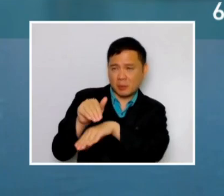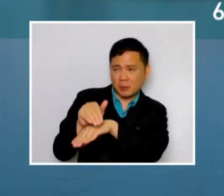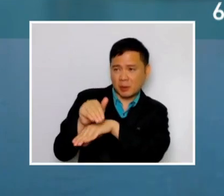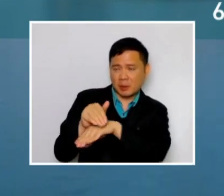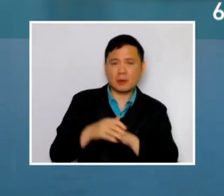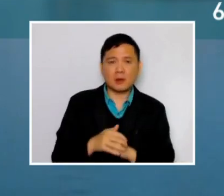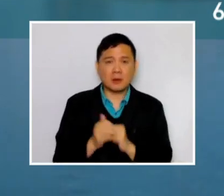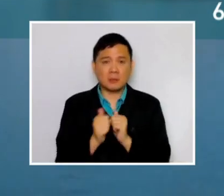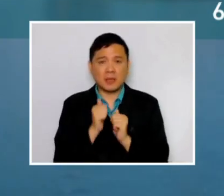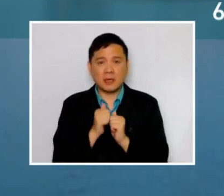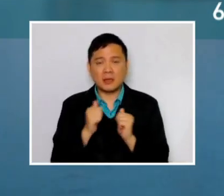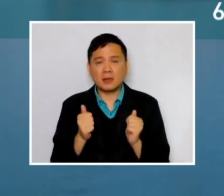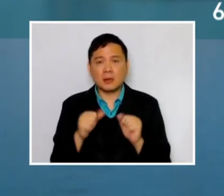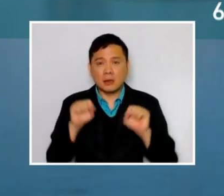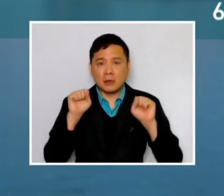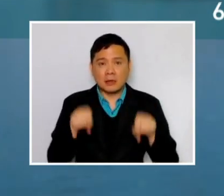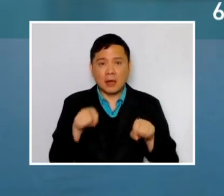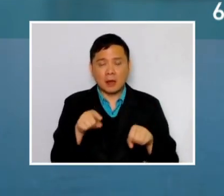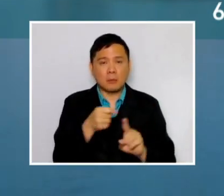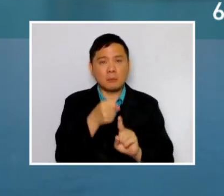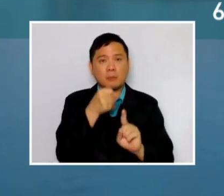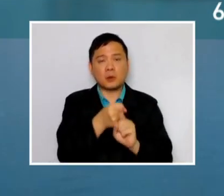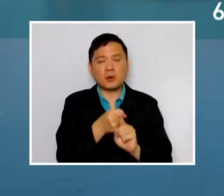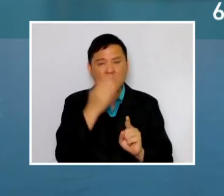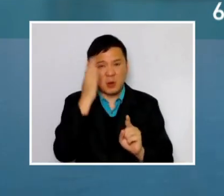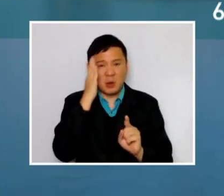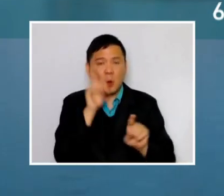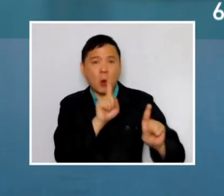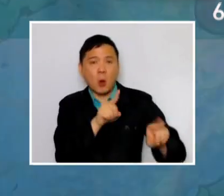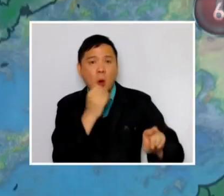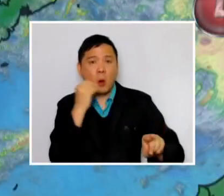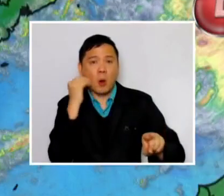magpalala ng Friday rush hour traffic sa oras ng uwian.